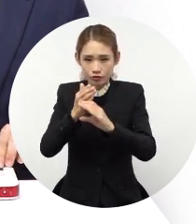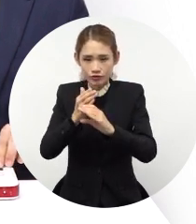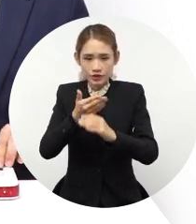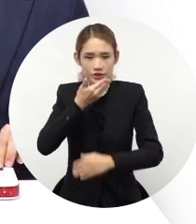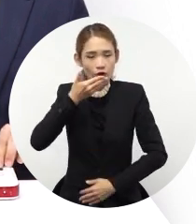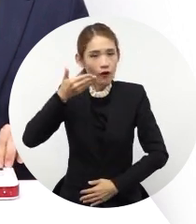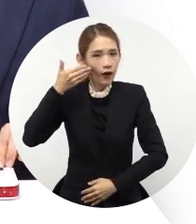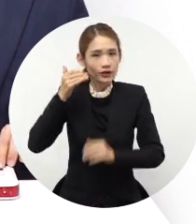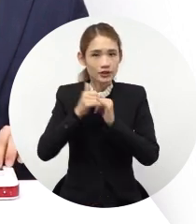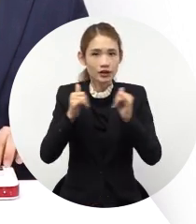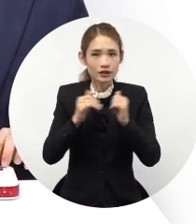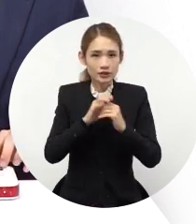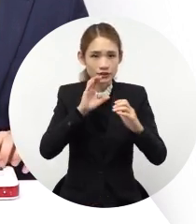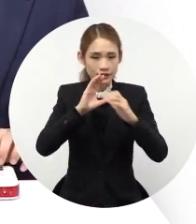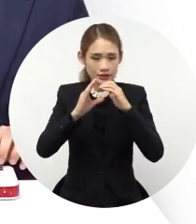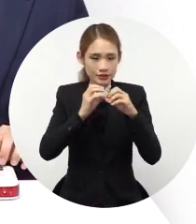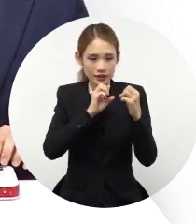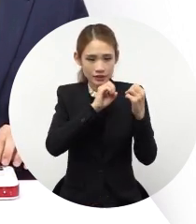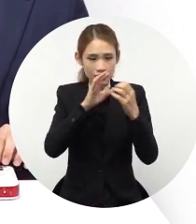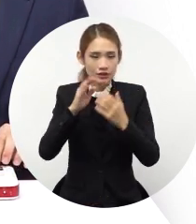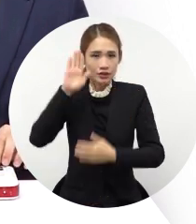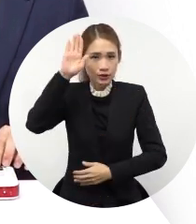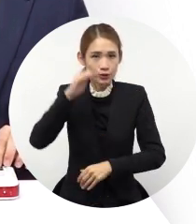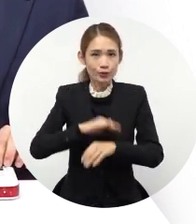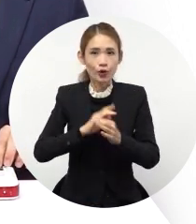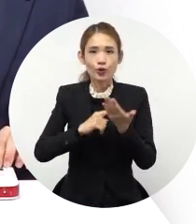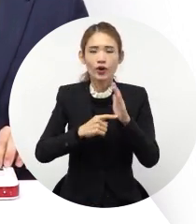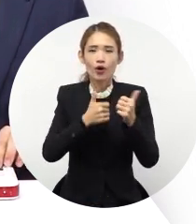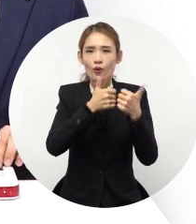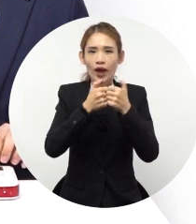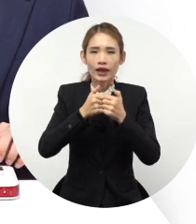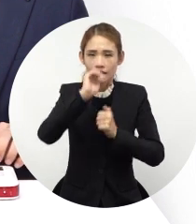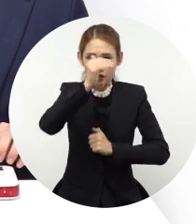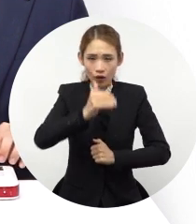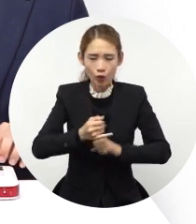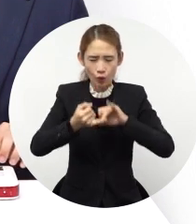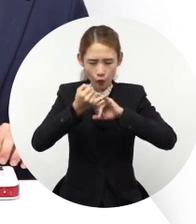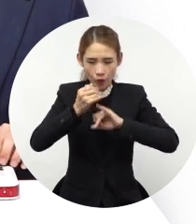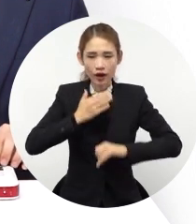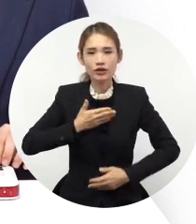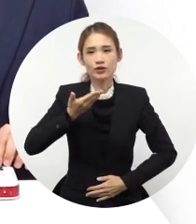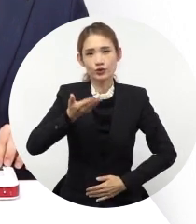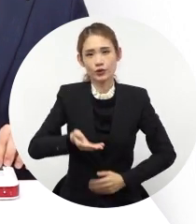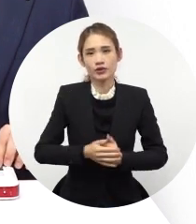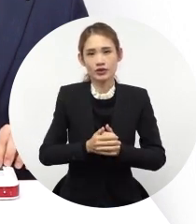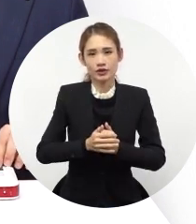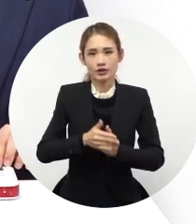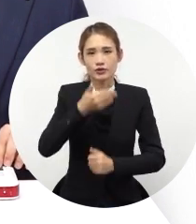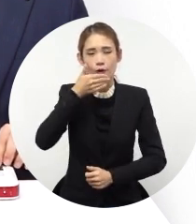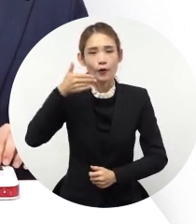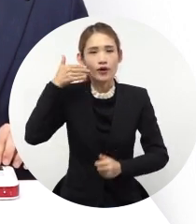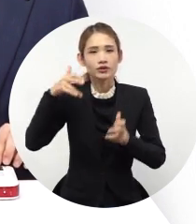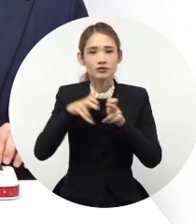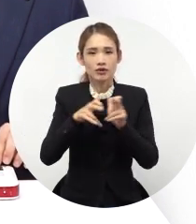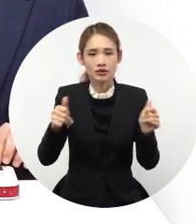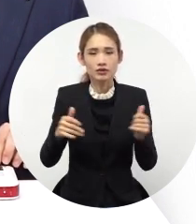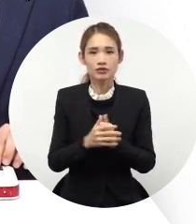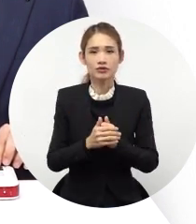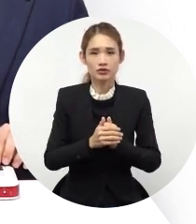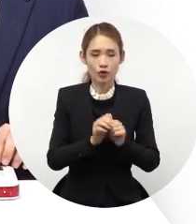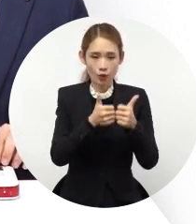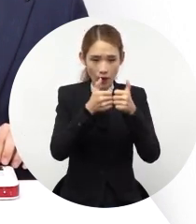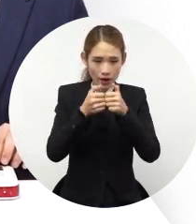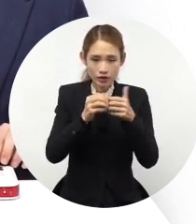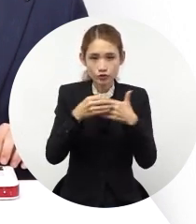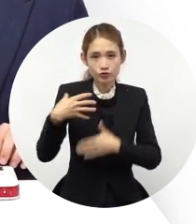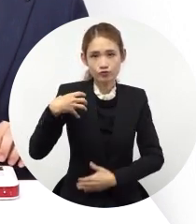중간중간에 청각장애인에게 의사를 표현할 수 있도록 그리고 회의에 대해서 알려줘야 합니다. 이유는 청각장애 당사자도 이